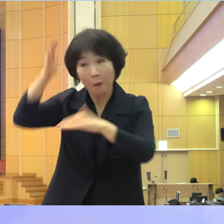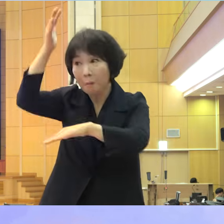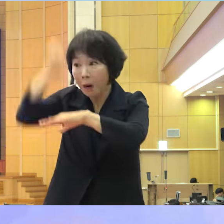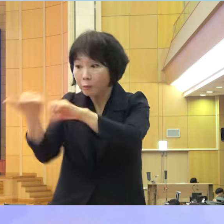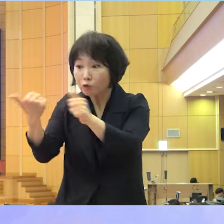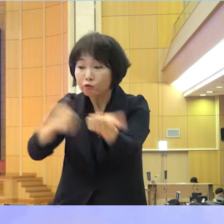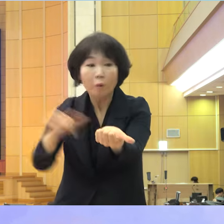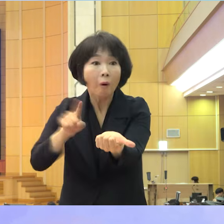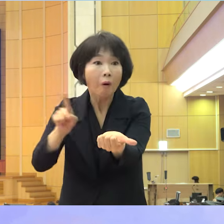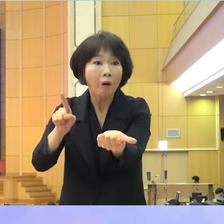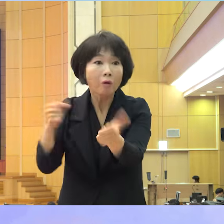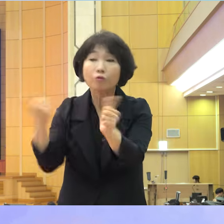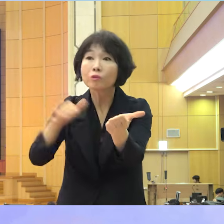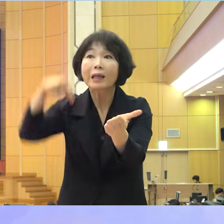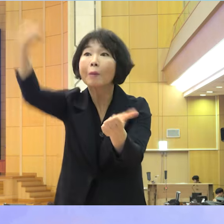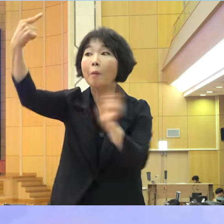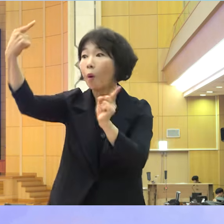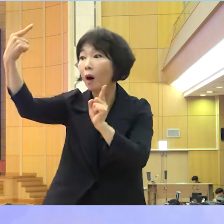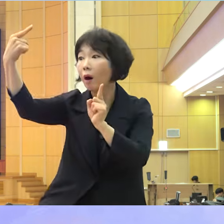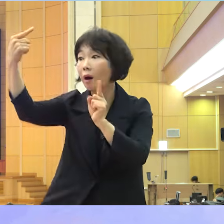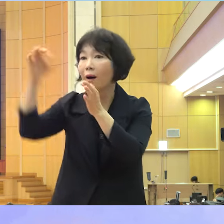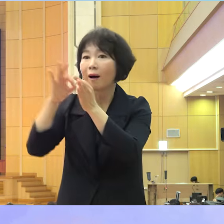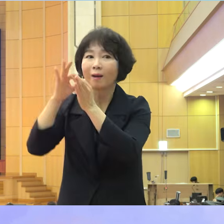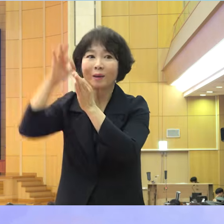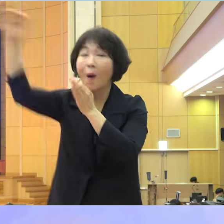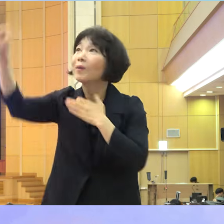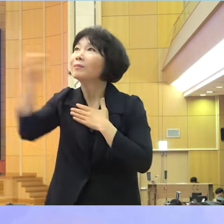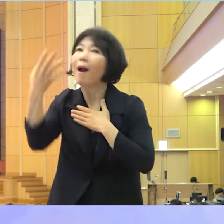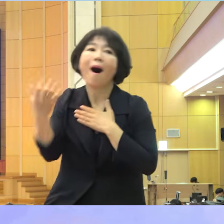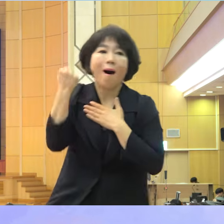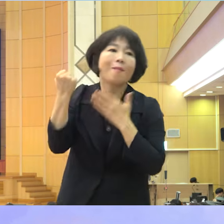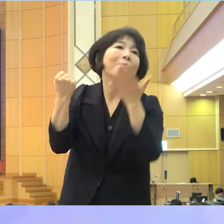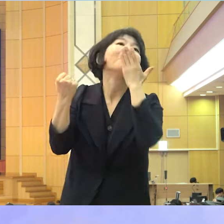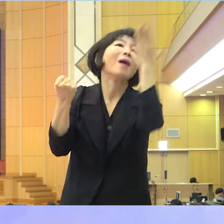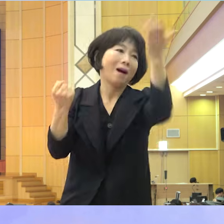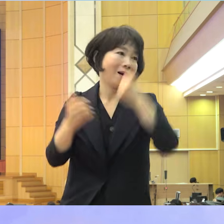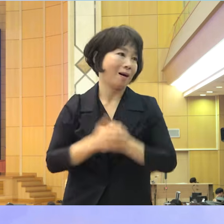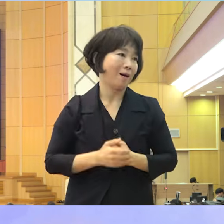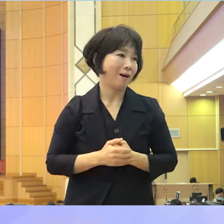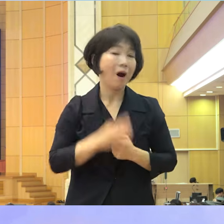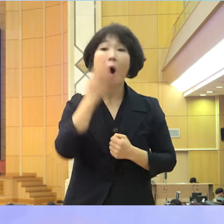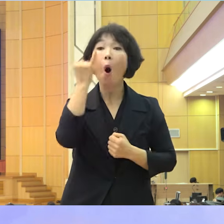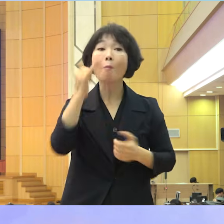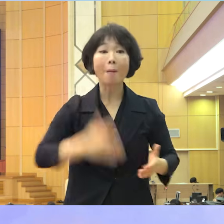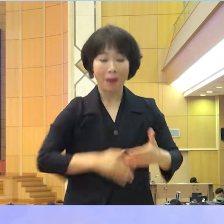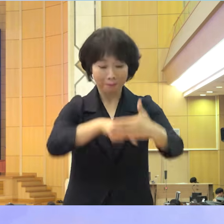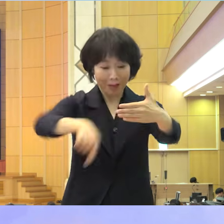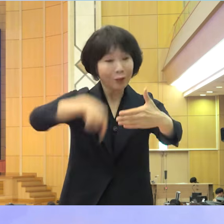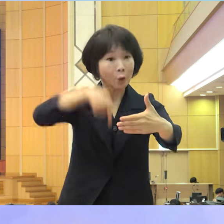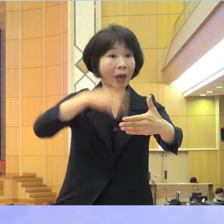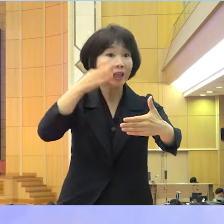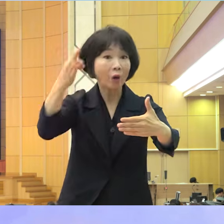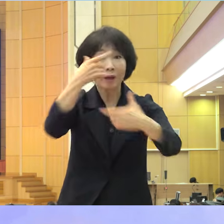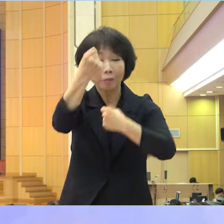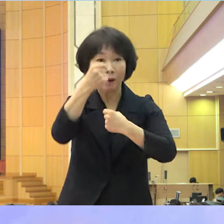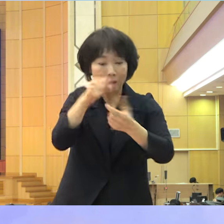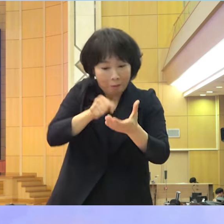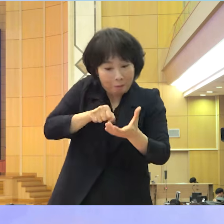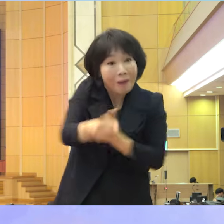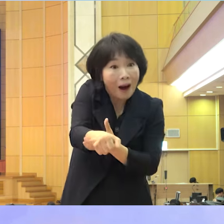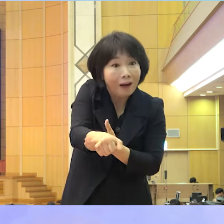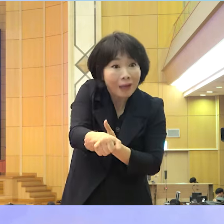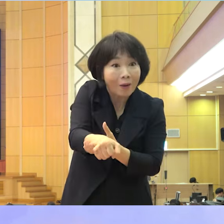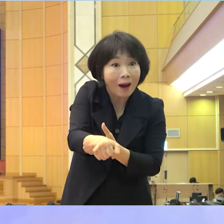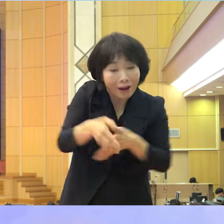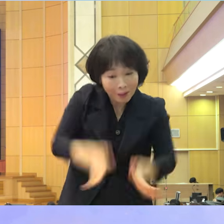영생으로 지는 거예요. 그래서 지난번에 말씀했듯이 배 안에서 10달 동안 태생의 삶이 끝나면, 이